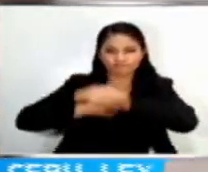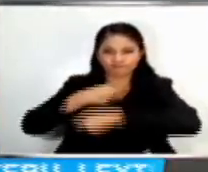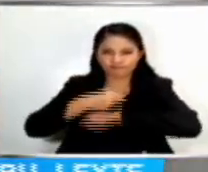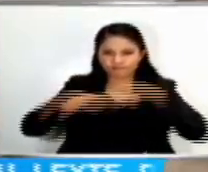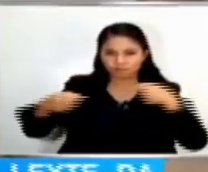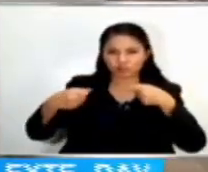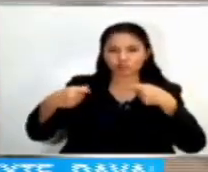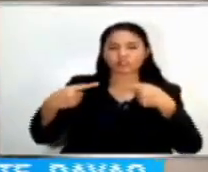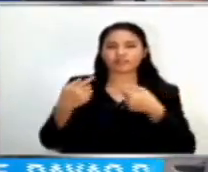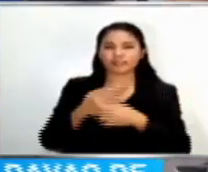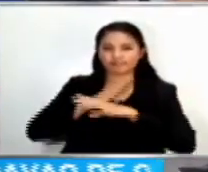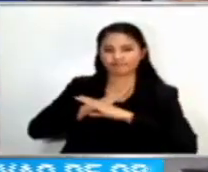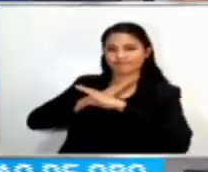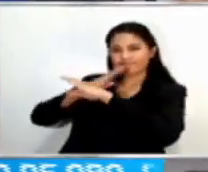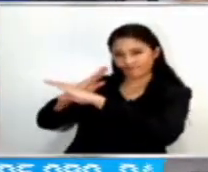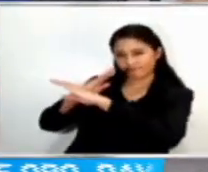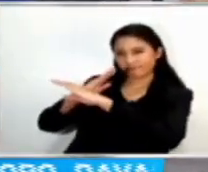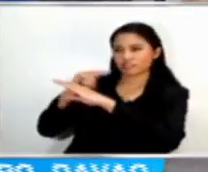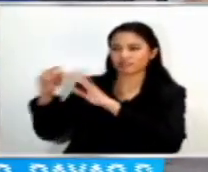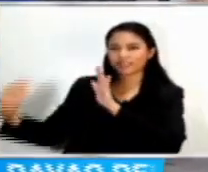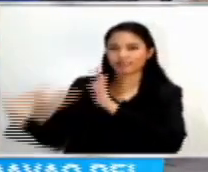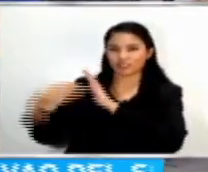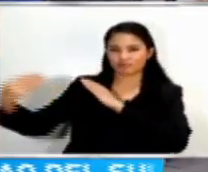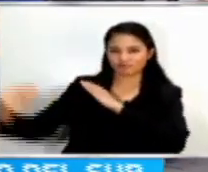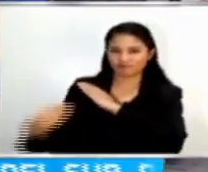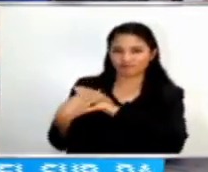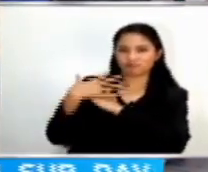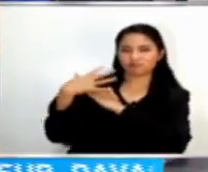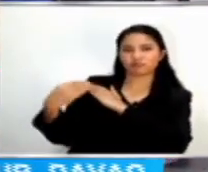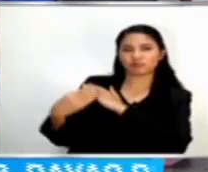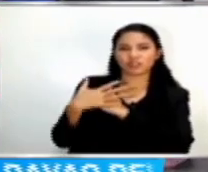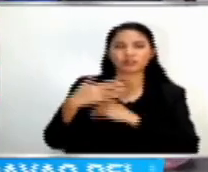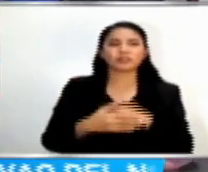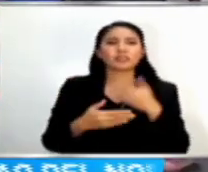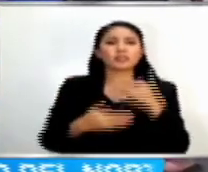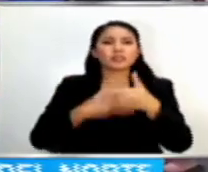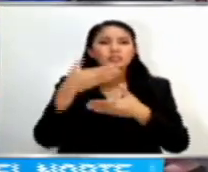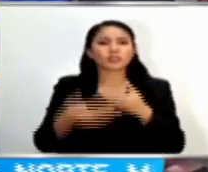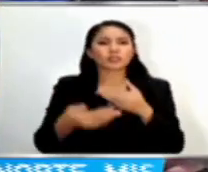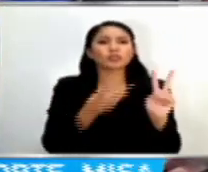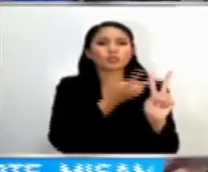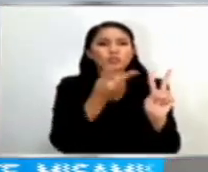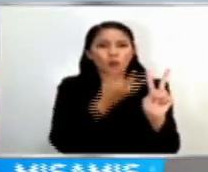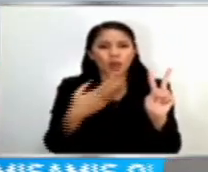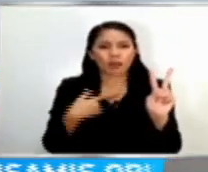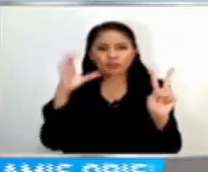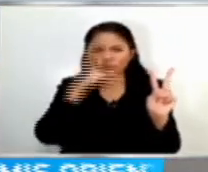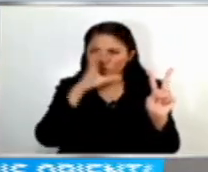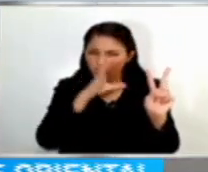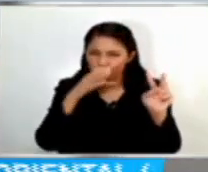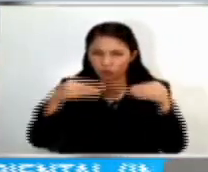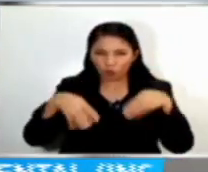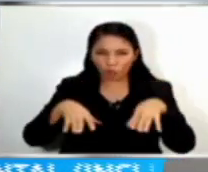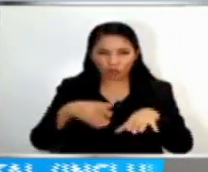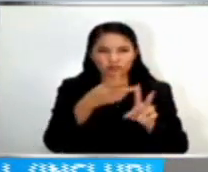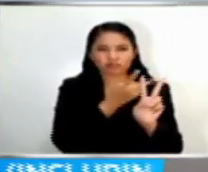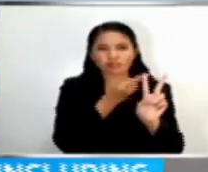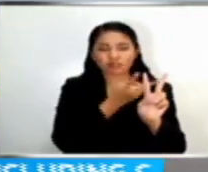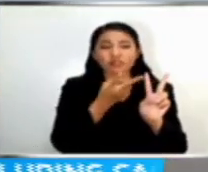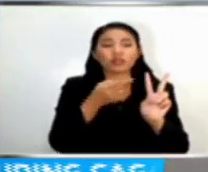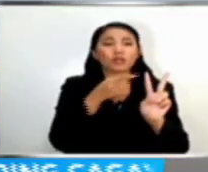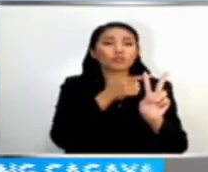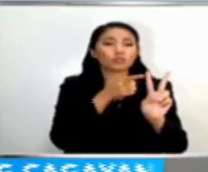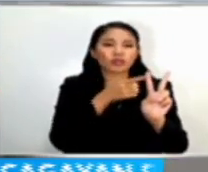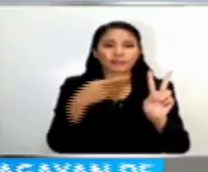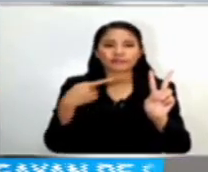sa hampas ng alon. Dalawa ang nawawala matapos matangay ng malalaking alon sa Alabel, Sarangani. Naliligo raw ang mga biktima sa isang